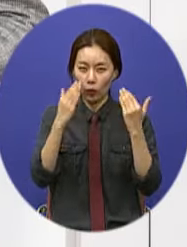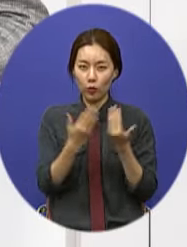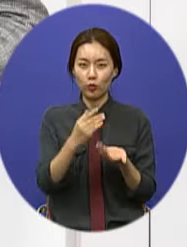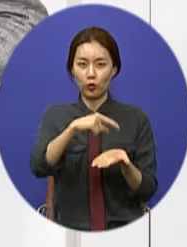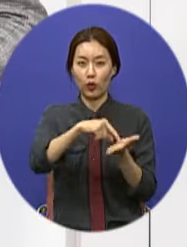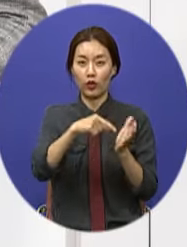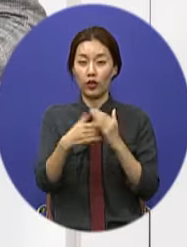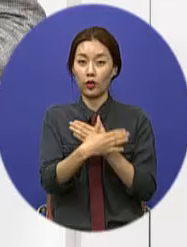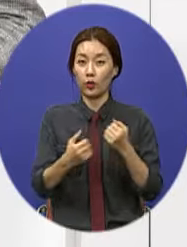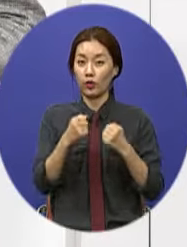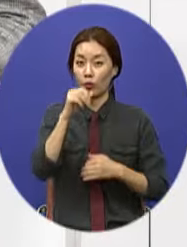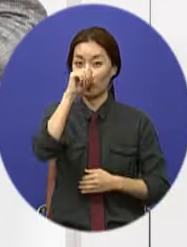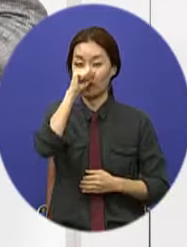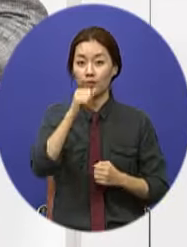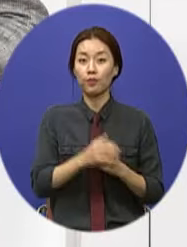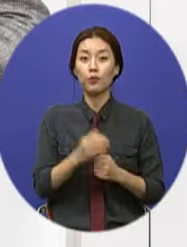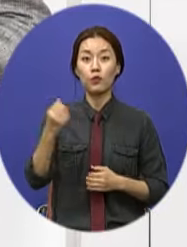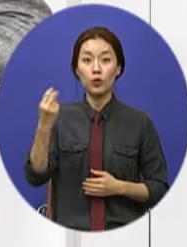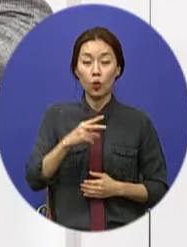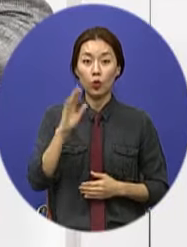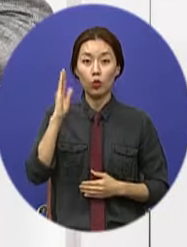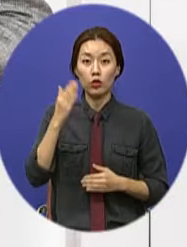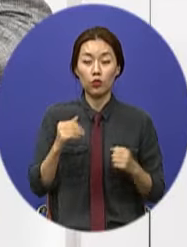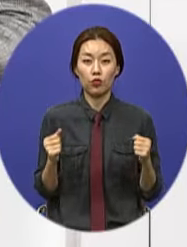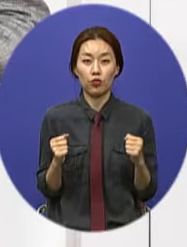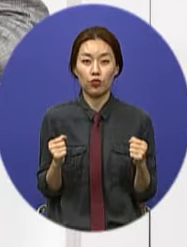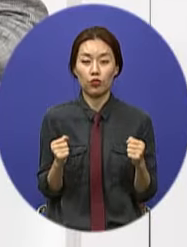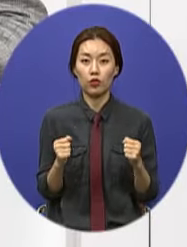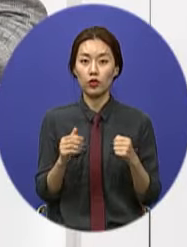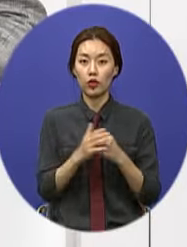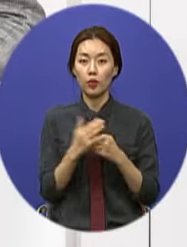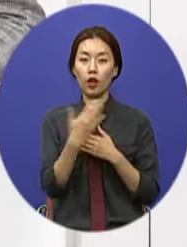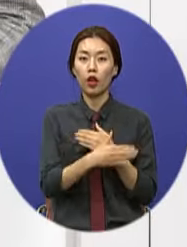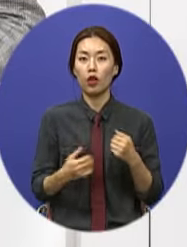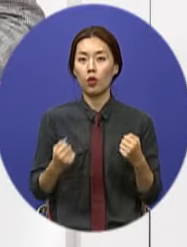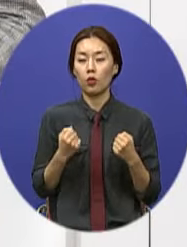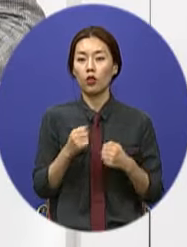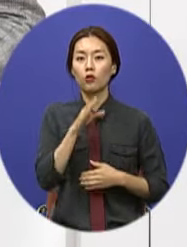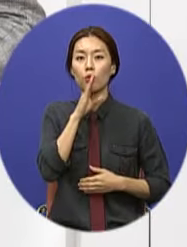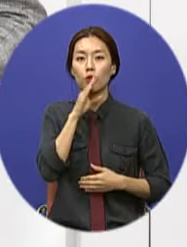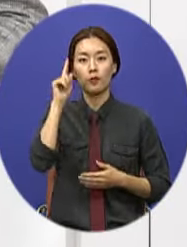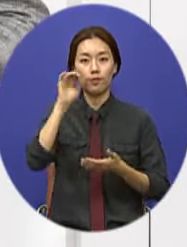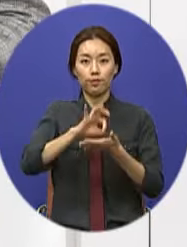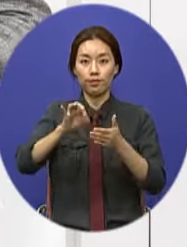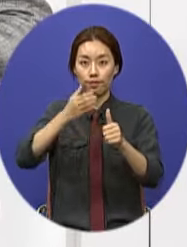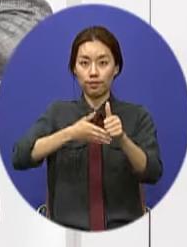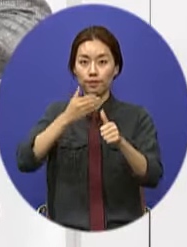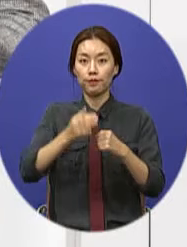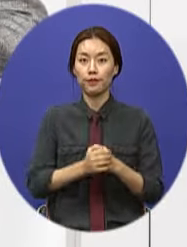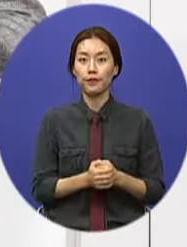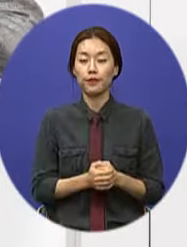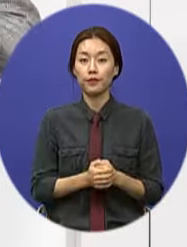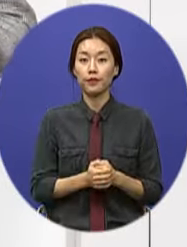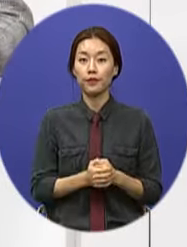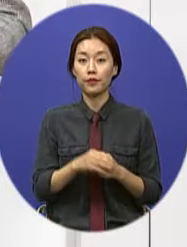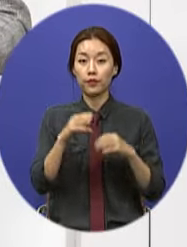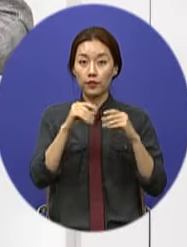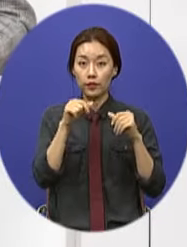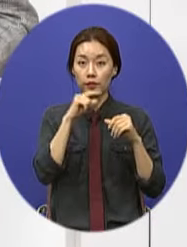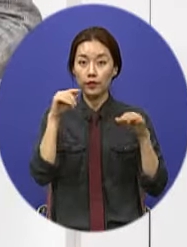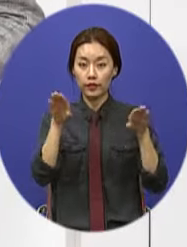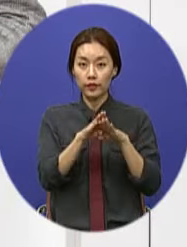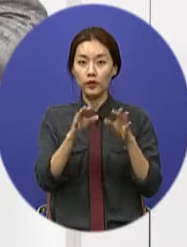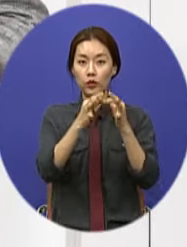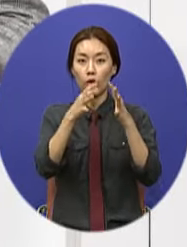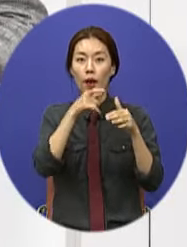하셔야 건강이 좋은 거 아시죠? 네. 그리고 점점 날씨가 추워지니까 건강에 굉장히 유의를 하셔야 될 것 같아요. 맞습니다. 네. 자, 주말 내내 비 소식이